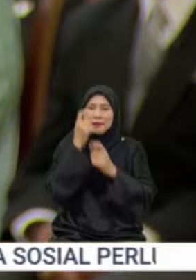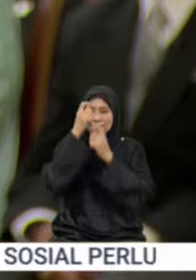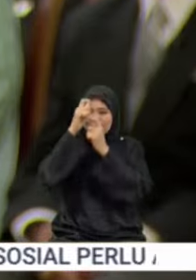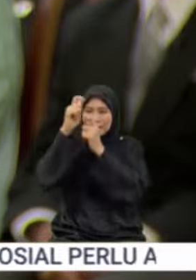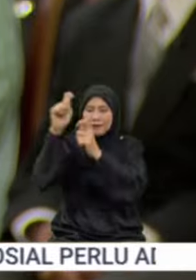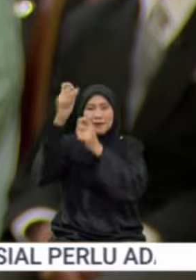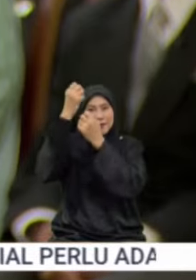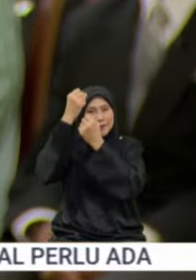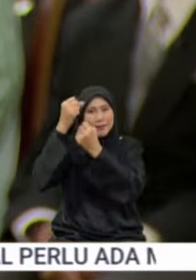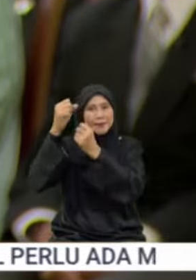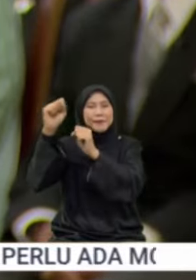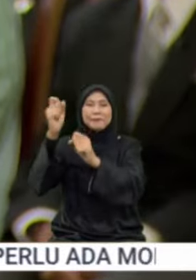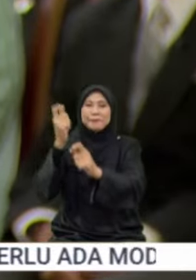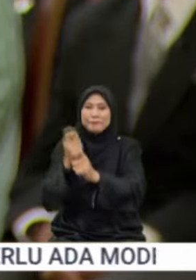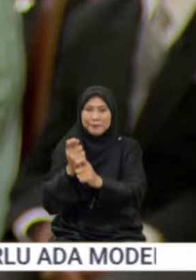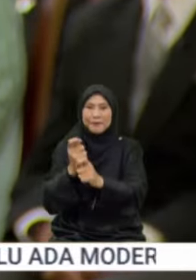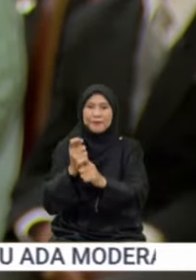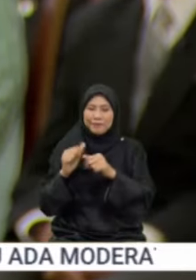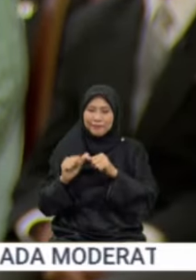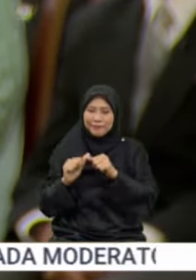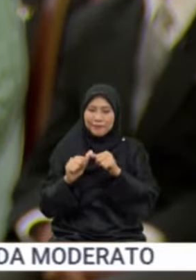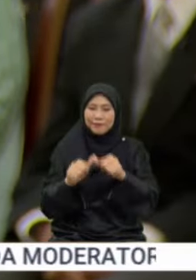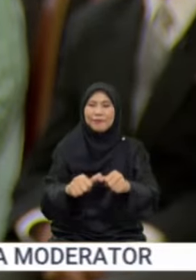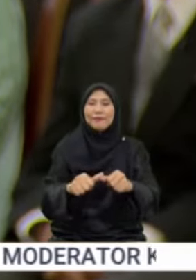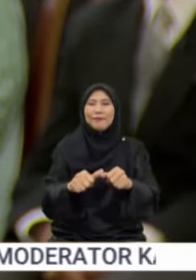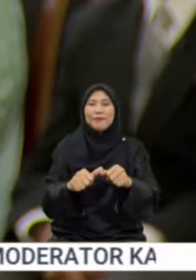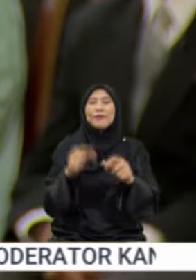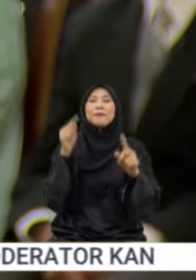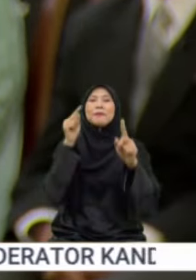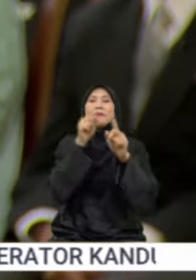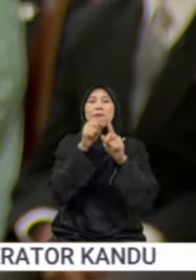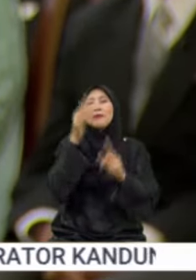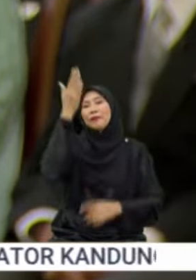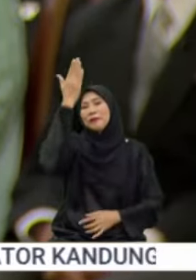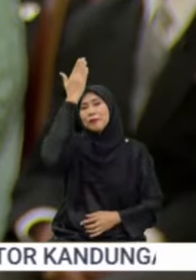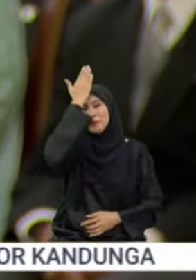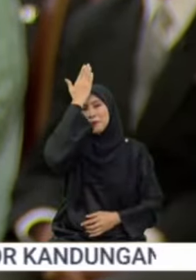tidak berbelah bagi kepada kebahaduri tuanku.